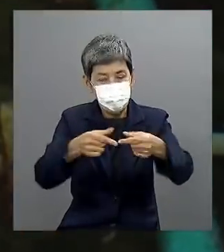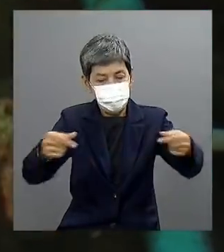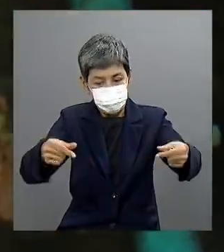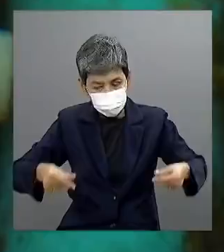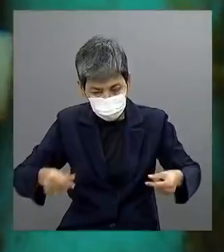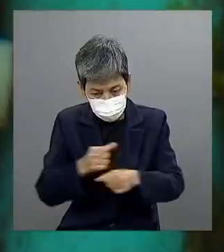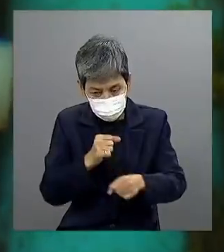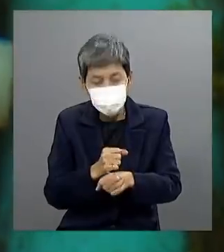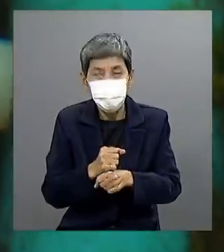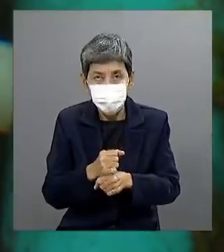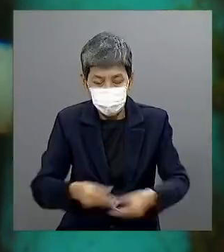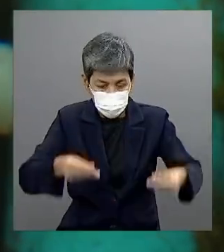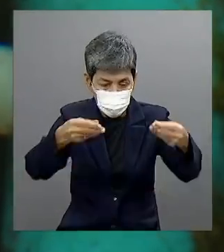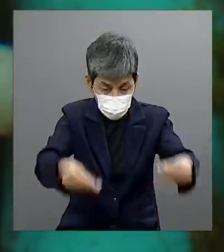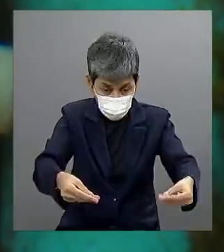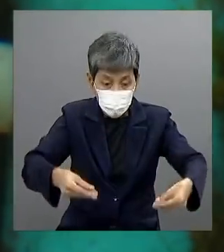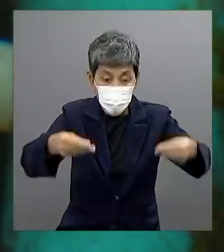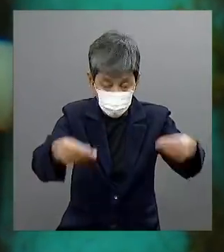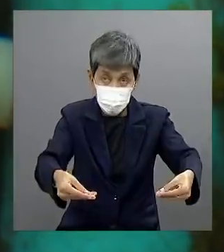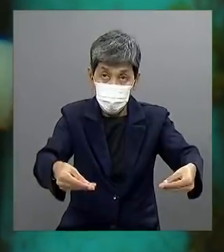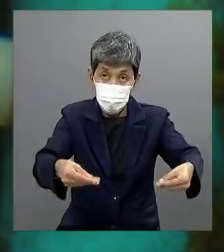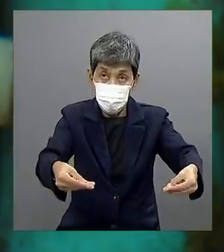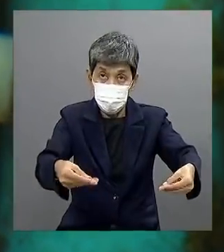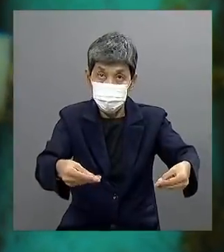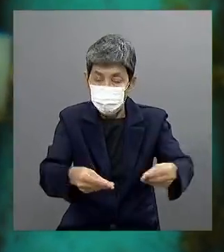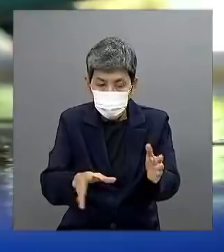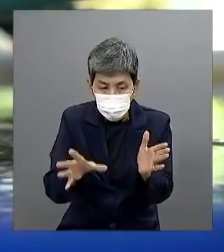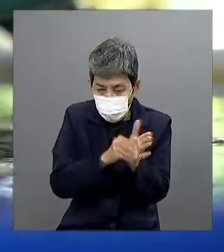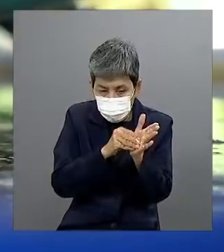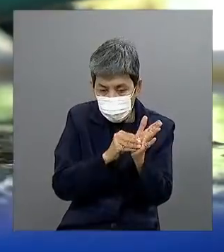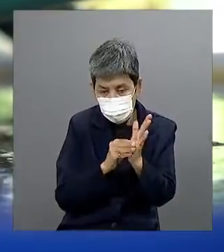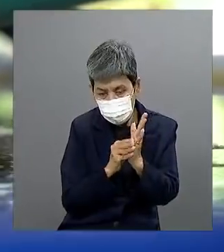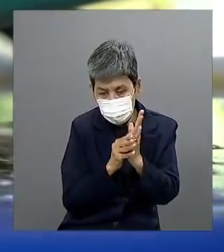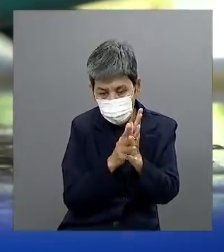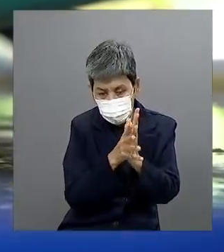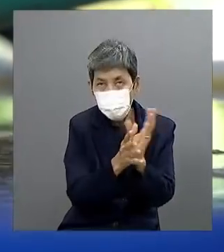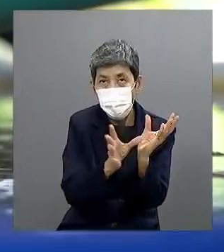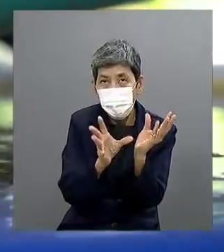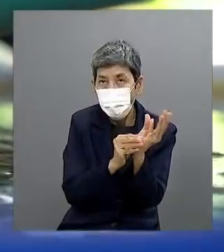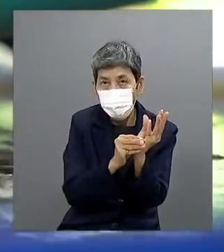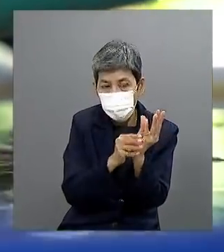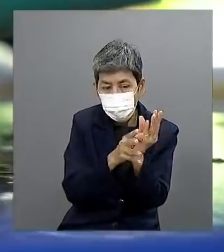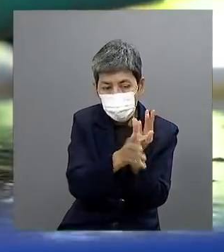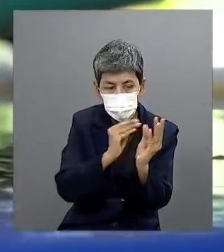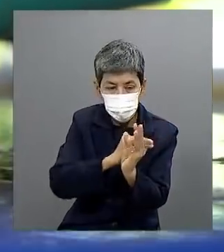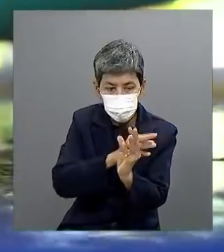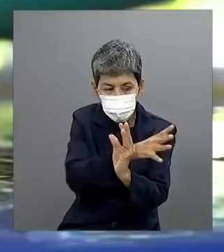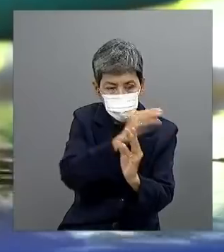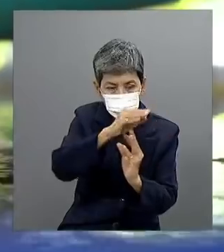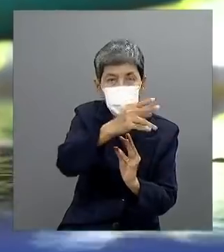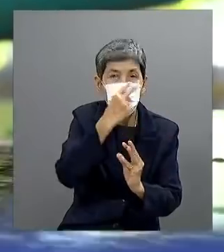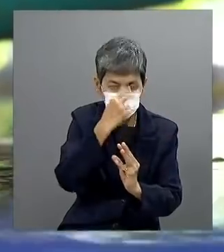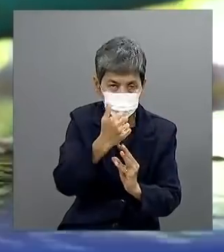แผ่นๆเนี่ยเอาไปวางไว้และให้เขาลงเกาะตรงบริเวณนั้นพอเขาเริ่มลงเกาะแล้วเนี่ยเขาก็เริ่มมีพัฒนาการให้เราเห็นเป็นตัวอ่อนของปะ